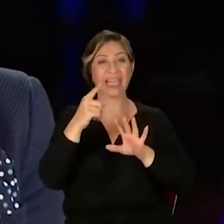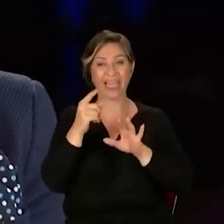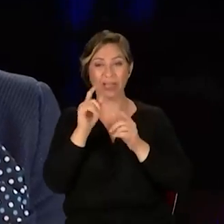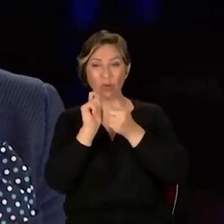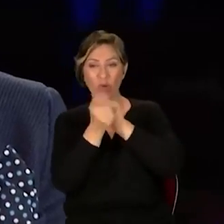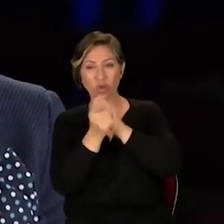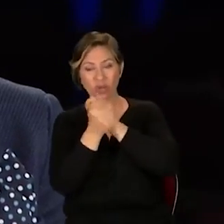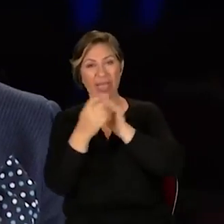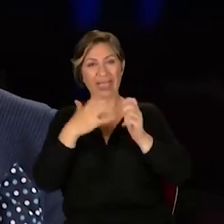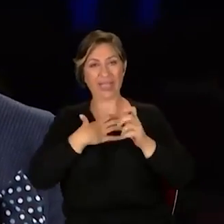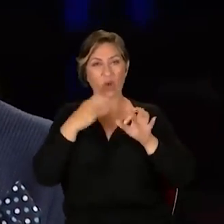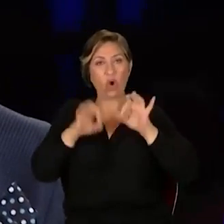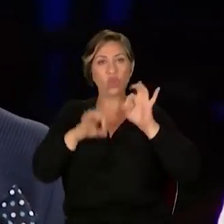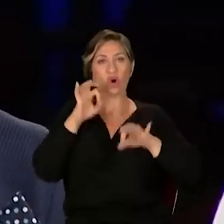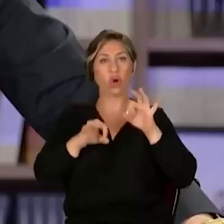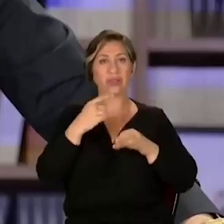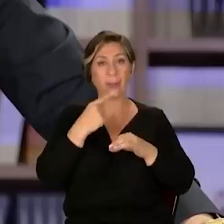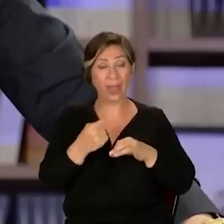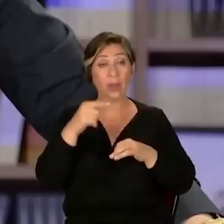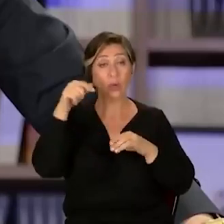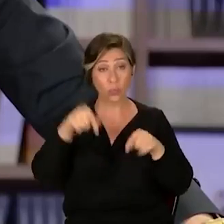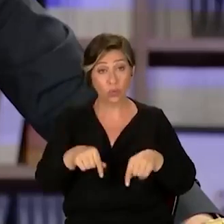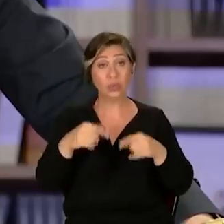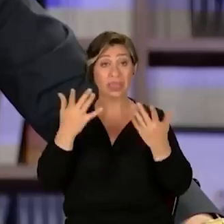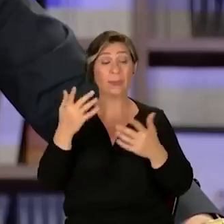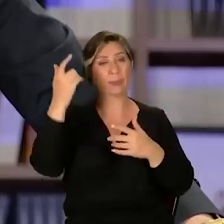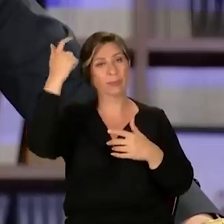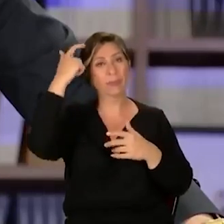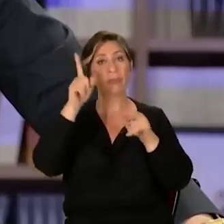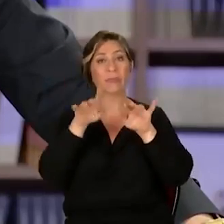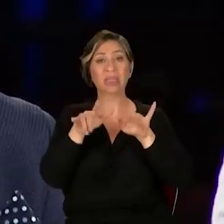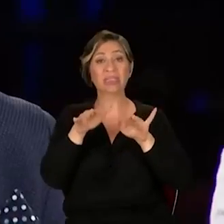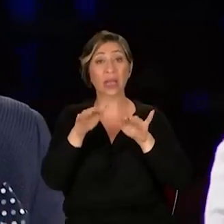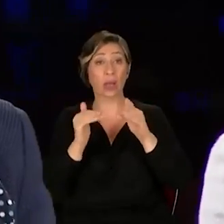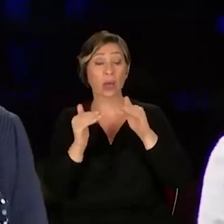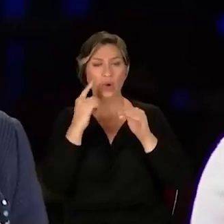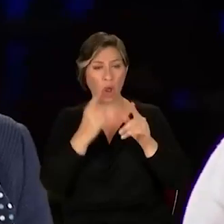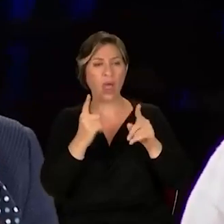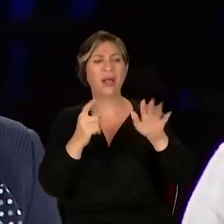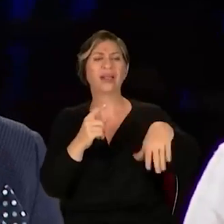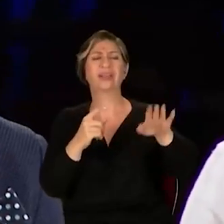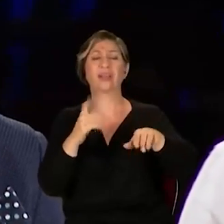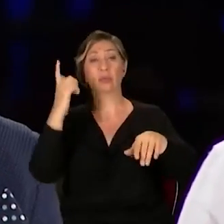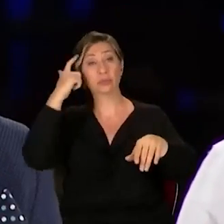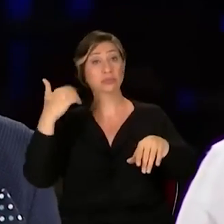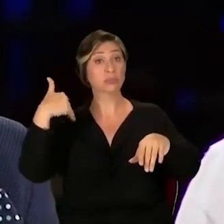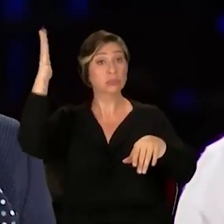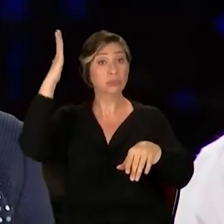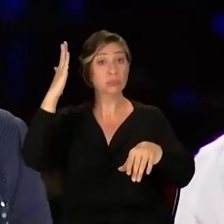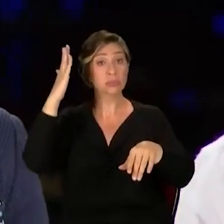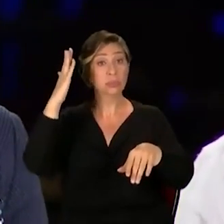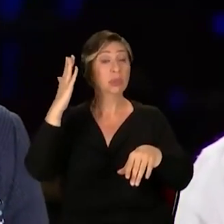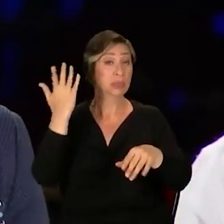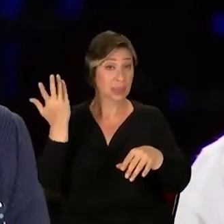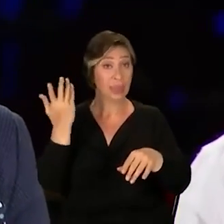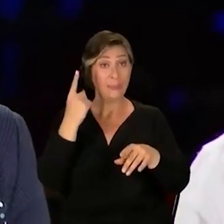feedback döngüsüyle kendini kontrol etmesi. Bugün de bizim tabii ki beyin bir bilgisayara göre çok üstün. Bilgisayarın çok lineer bir hafızası var. O